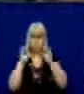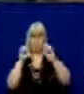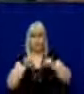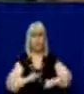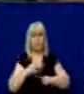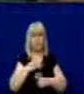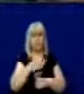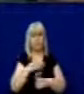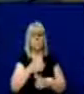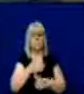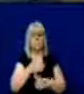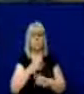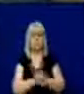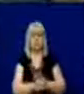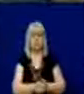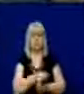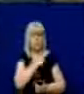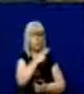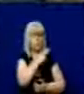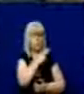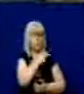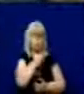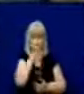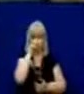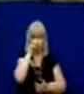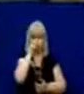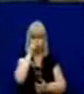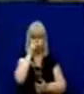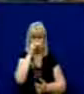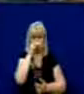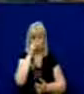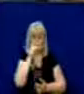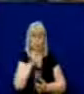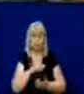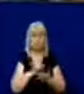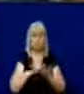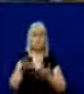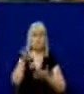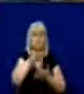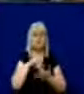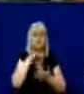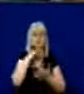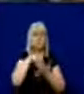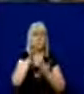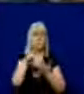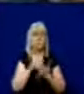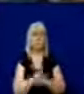jonë për të qenë komandant i policis për një pjesë të teritorit Kosovës.